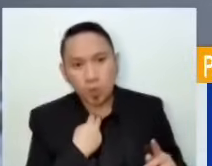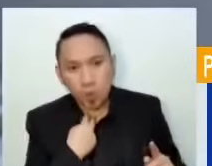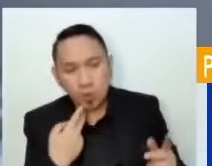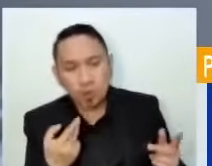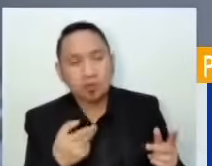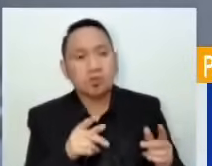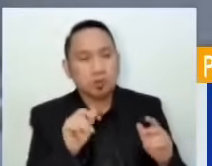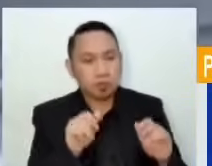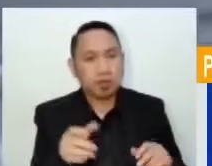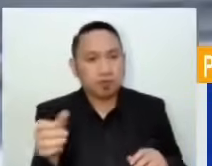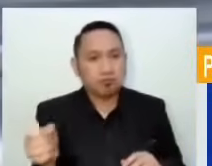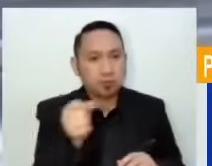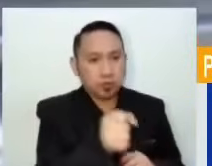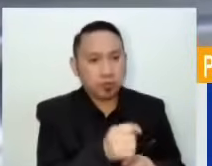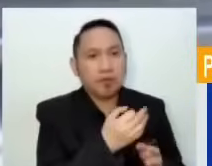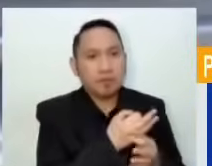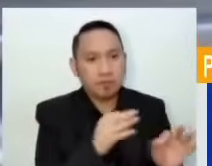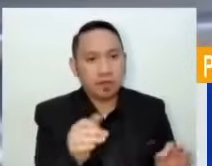transit.